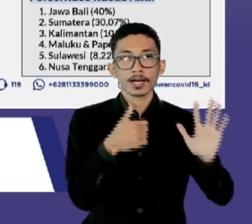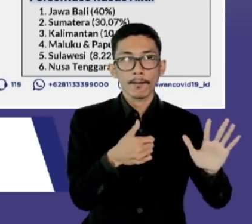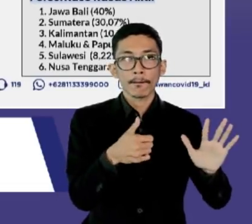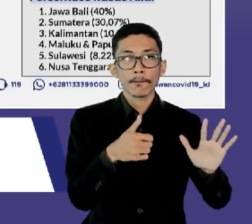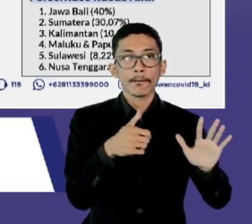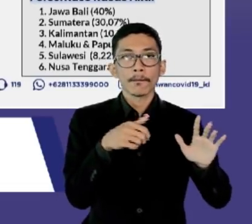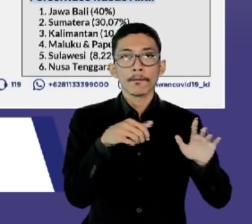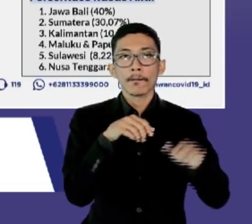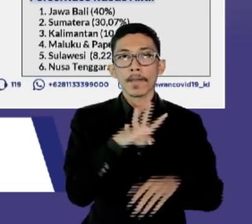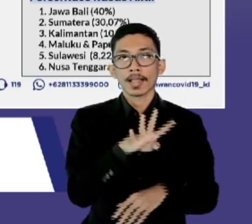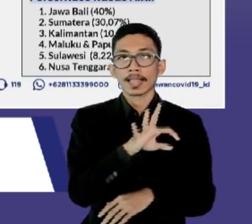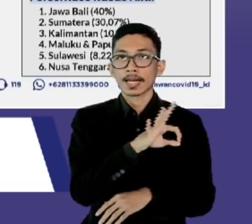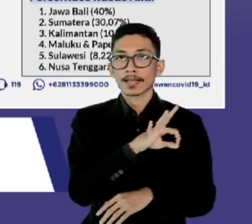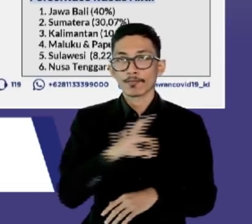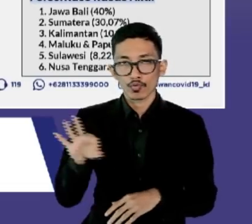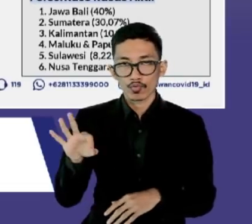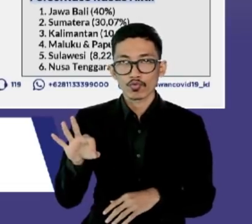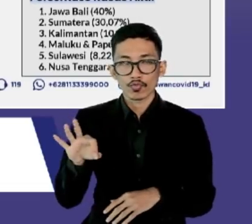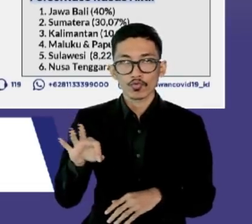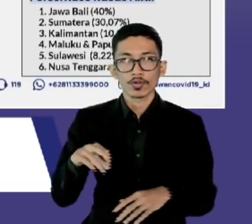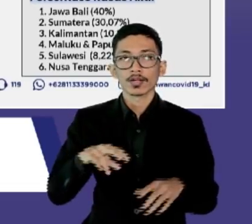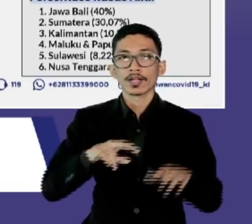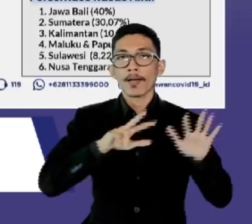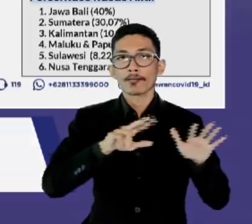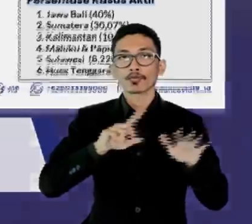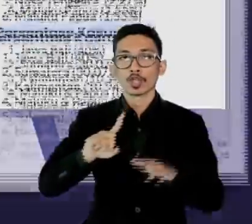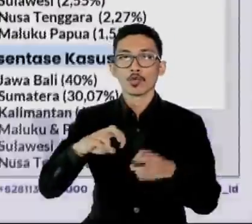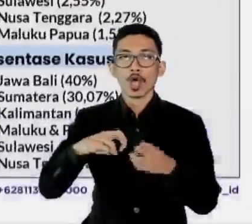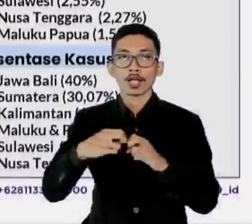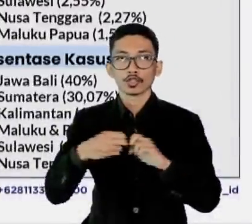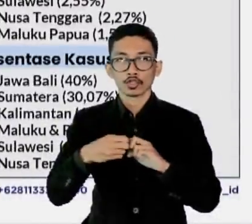604.081 kasus atau menyumbang